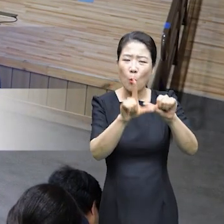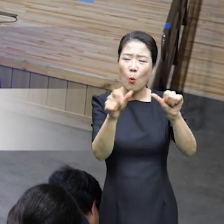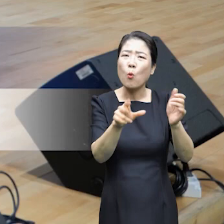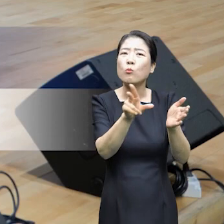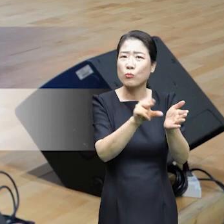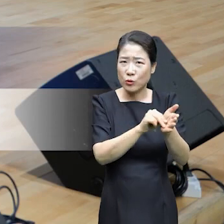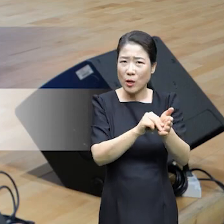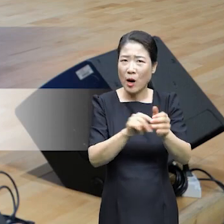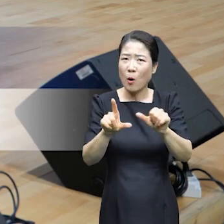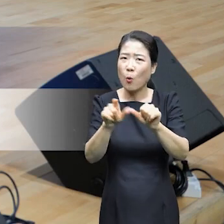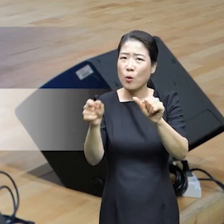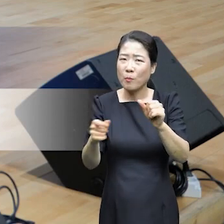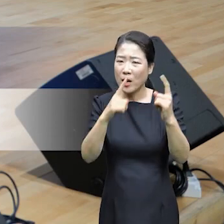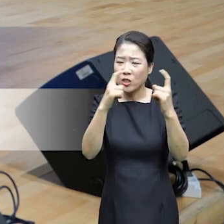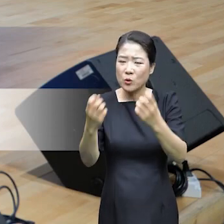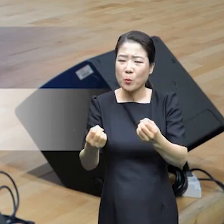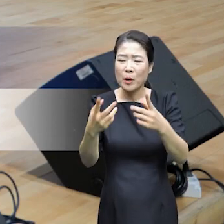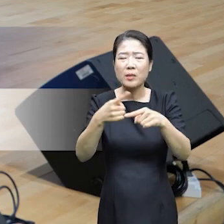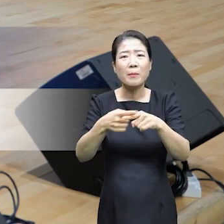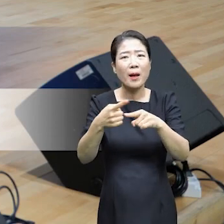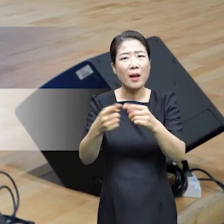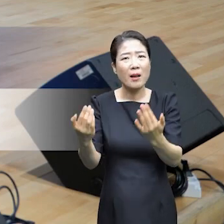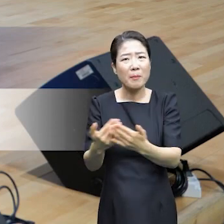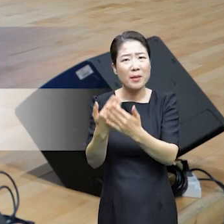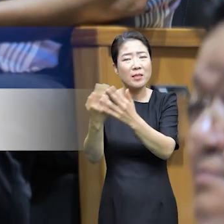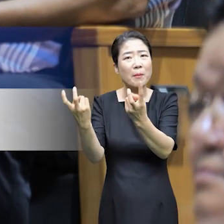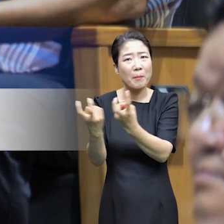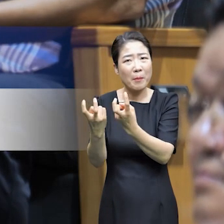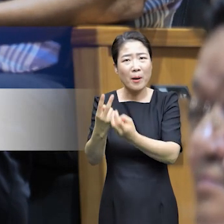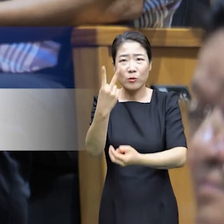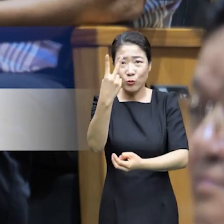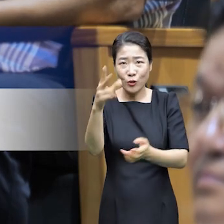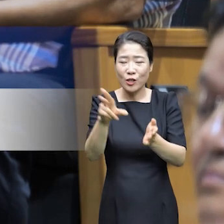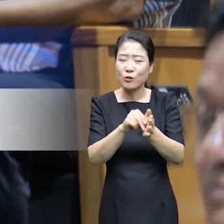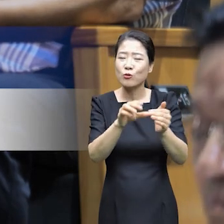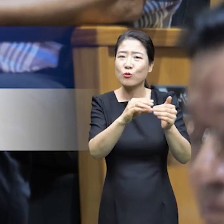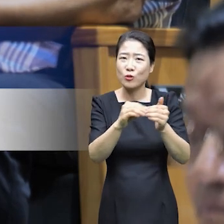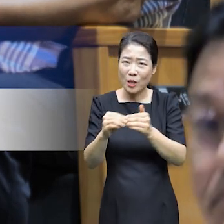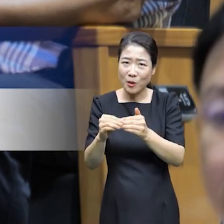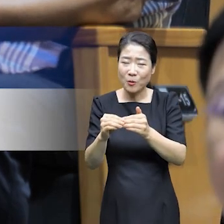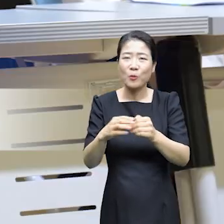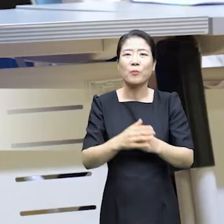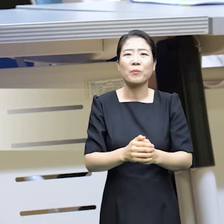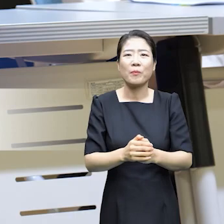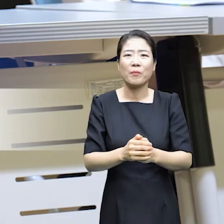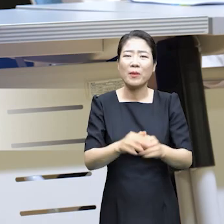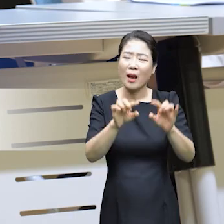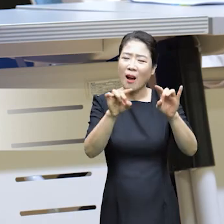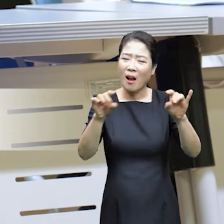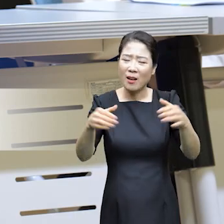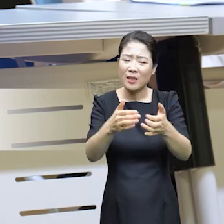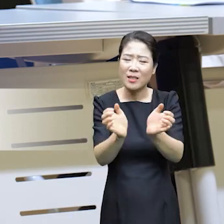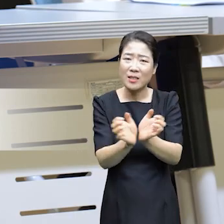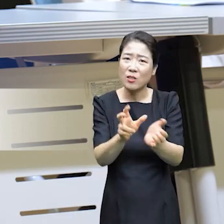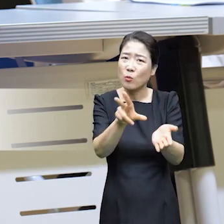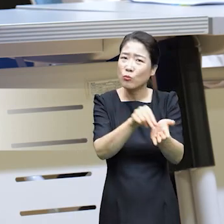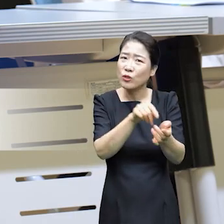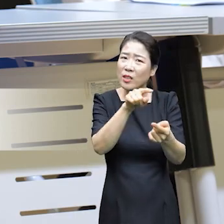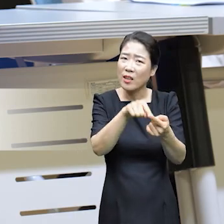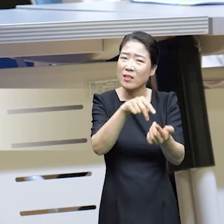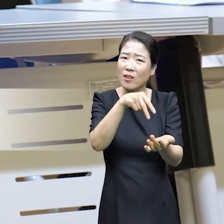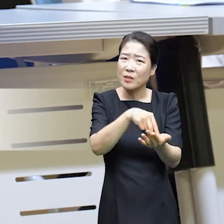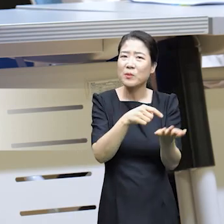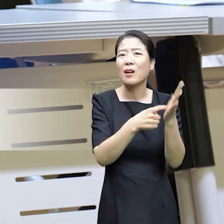5월 문제와 5.18 기념행사 평가 및 발전 방안 두 가지 주제로 진행됐으며 각 단체에서 현안에